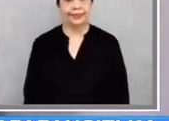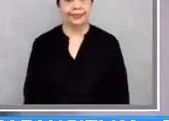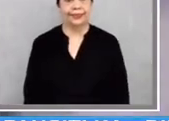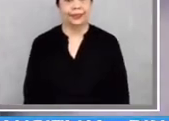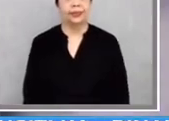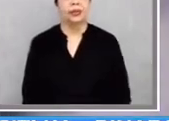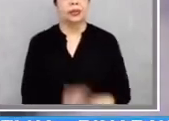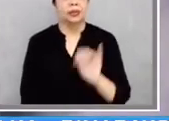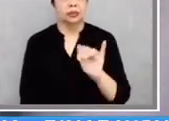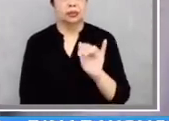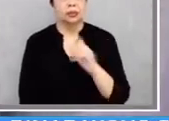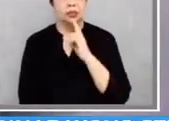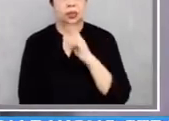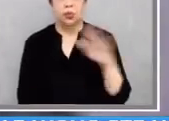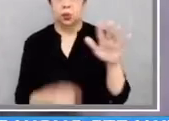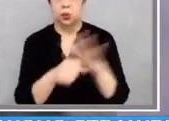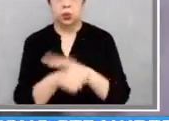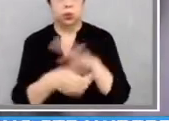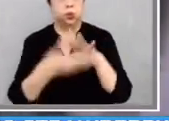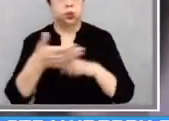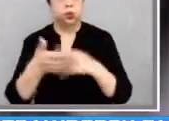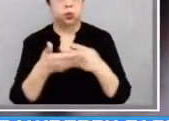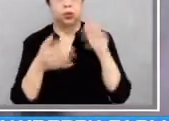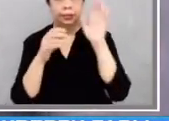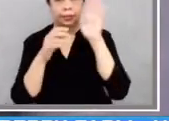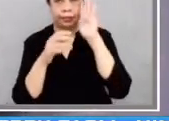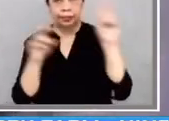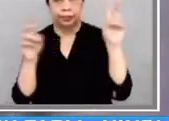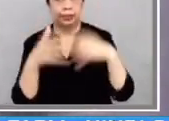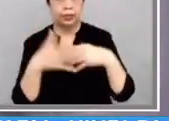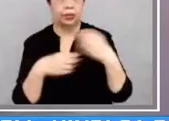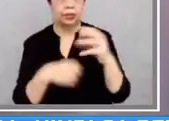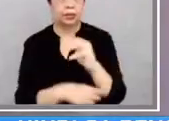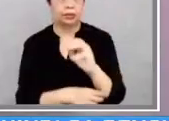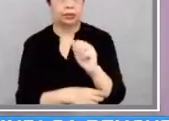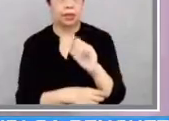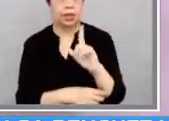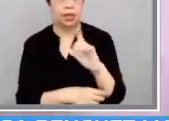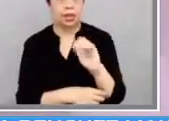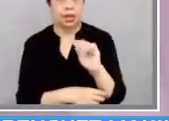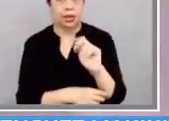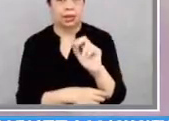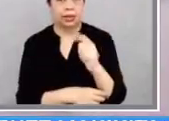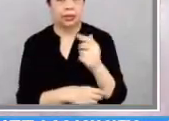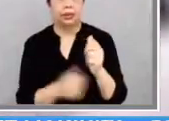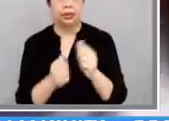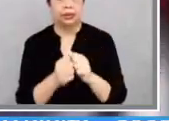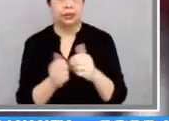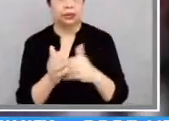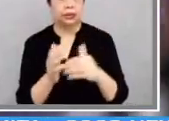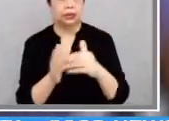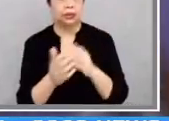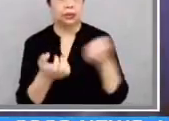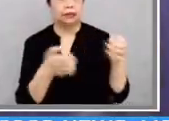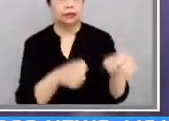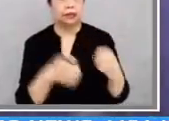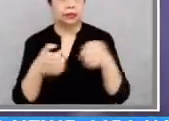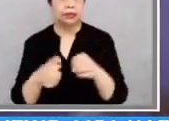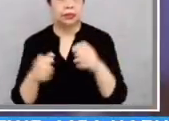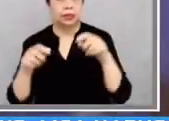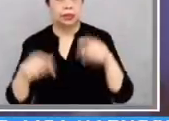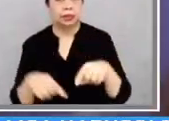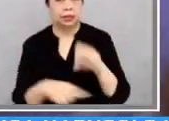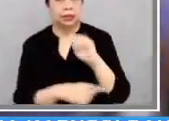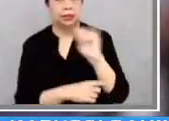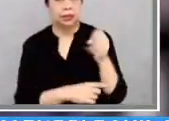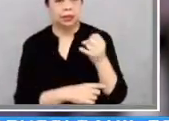yung schedule ni Pangulong Bongbong Marcos sa labas ng Malacanang ngayong araw. Kabilang na dyan ang sunod-sunod na event dito sa San Jose del Monte